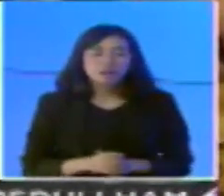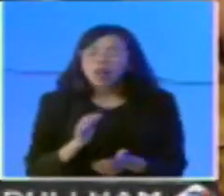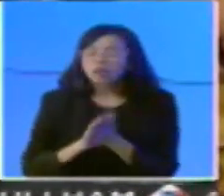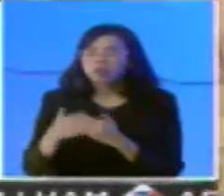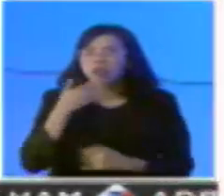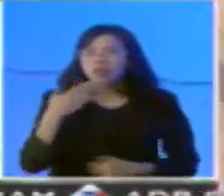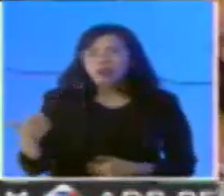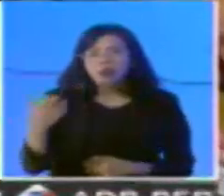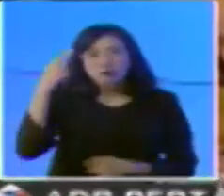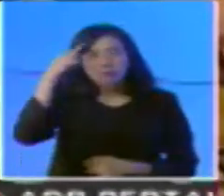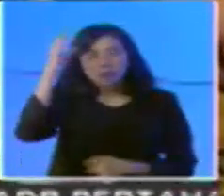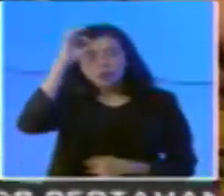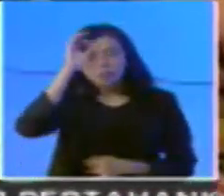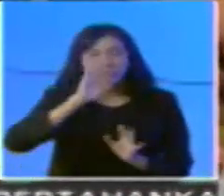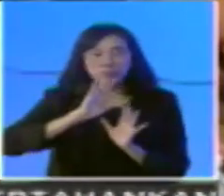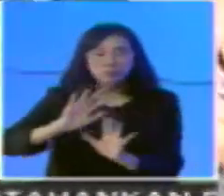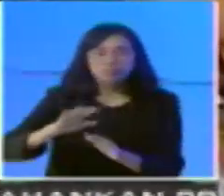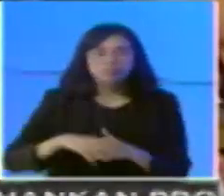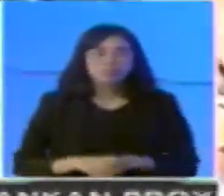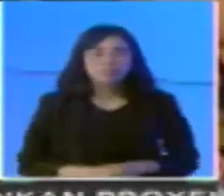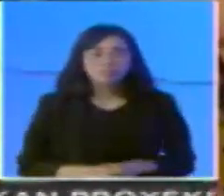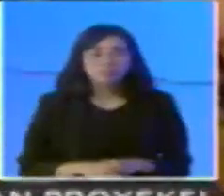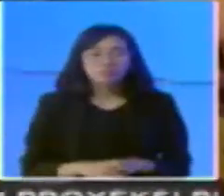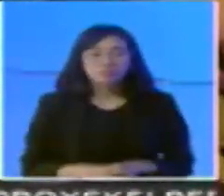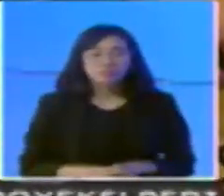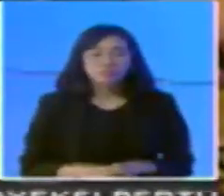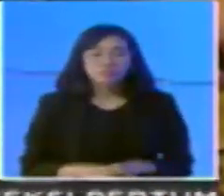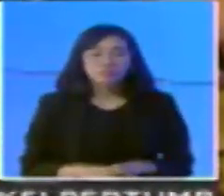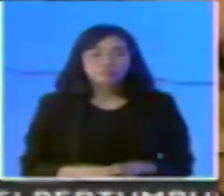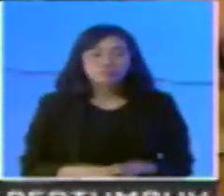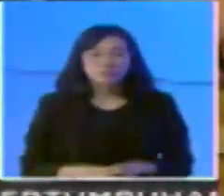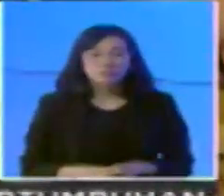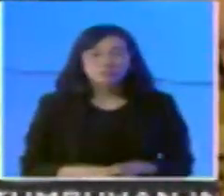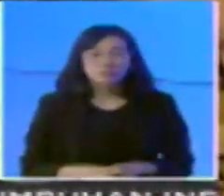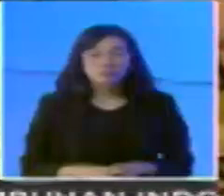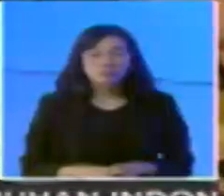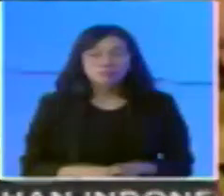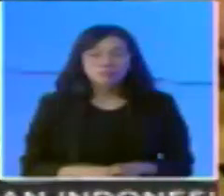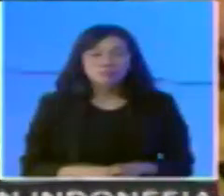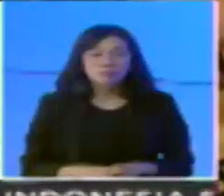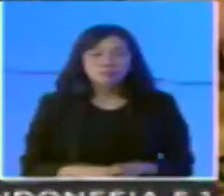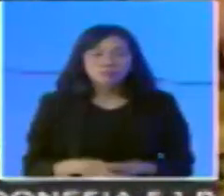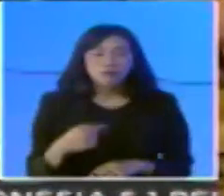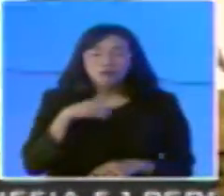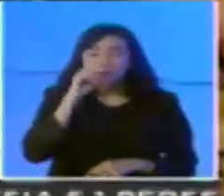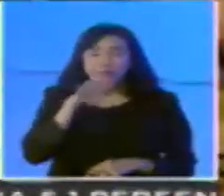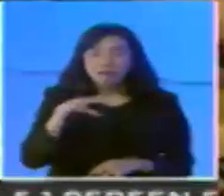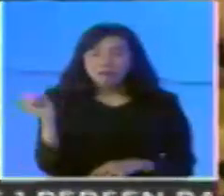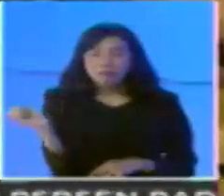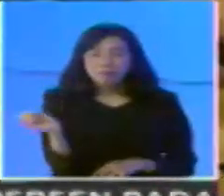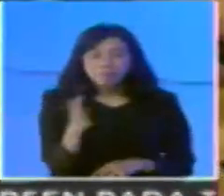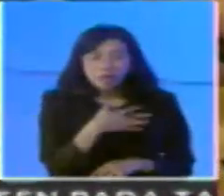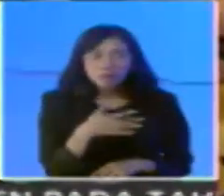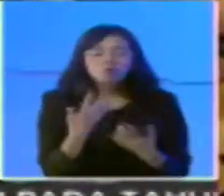sana. Saya tidak berbicara masalah bulan. Kalau sudah saya bilang secepatnya berarti